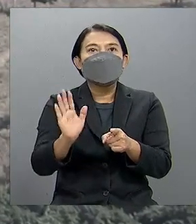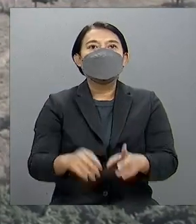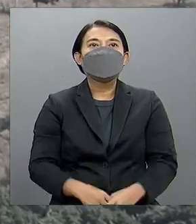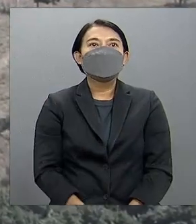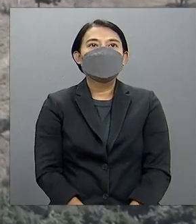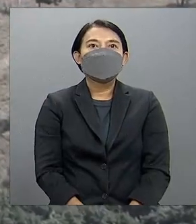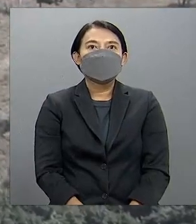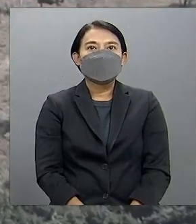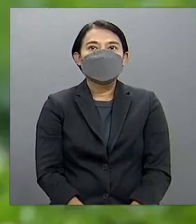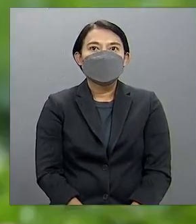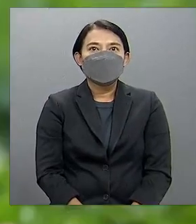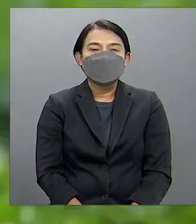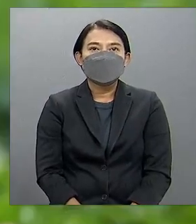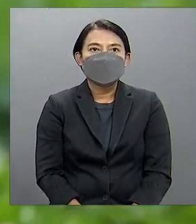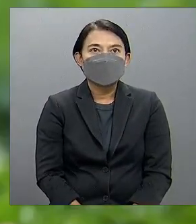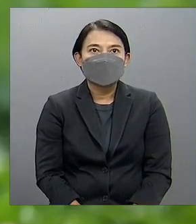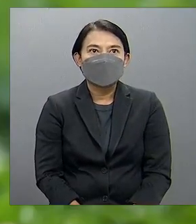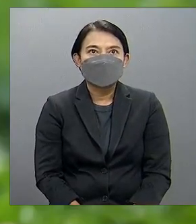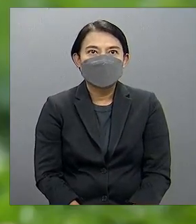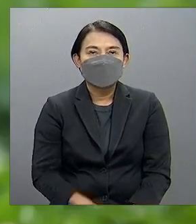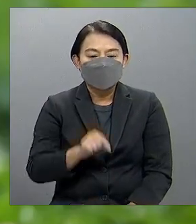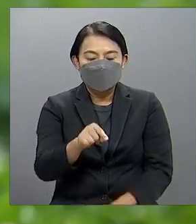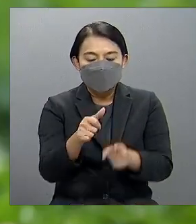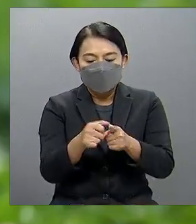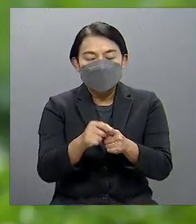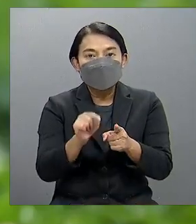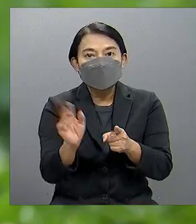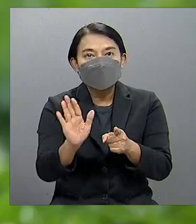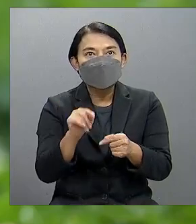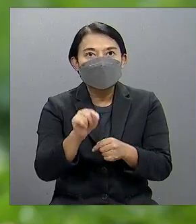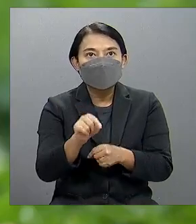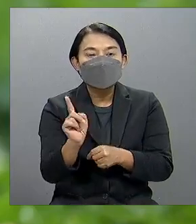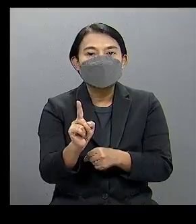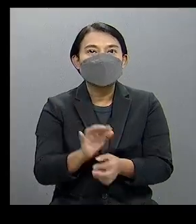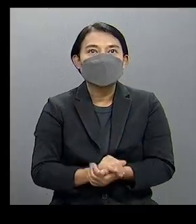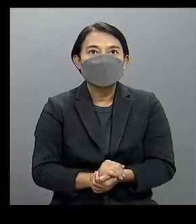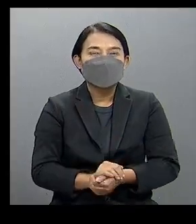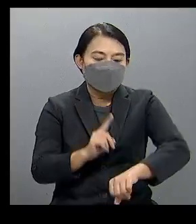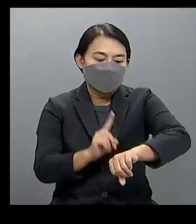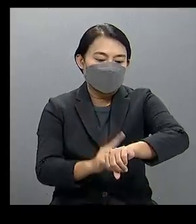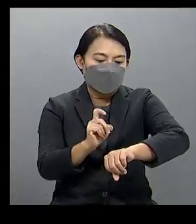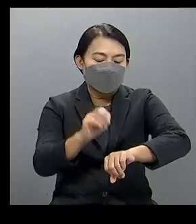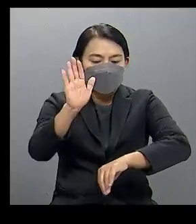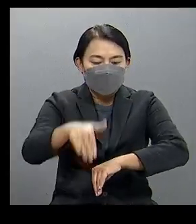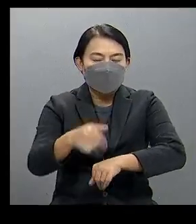ถ้าคไมอยทกพรพท์ unstดองว่า คุณไม่มทางทจะมเวลามาทำผกใหเราม